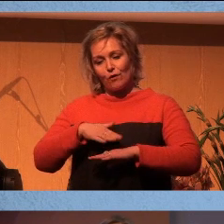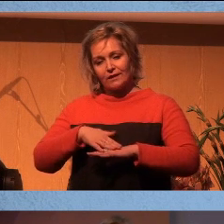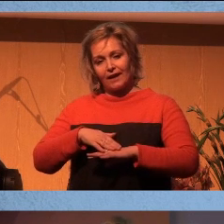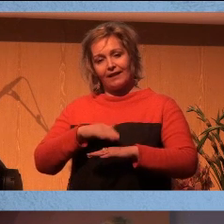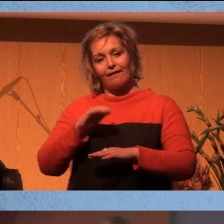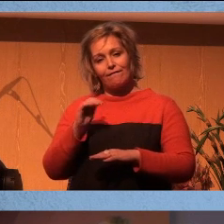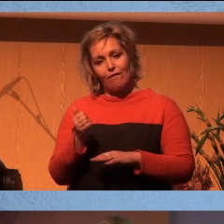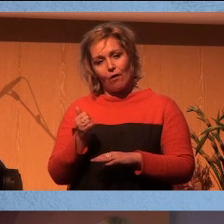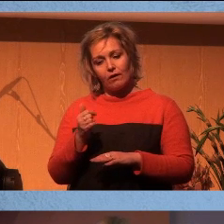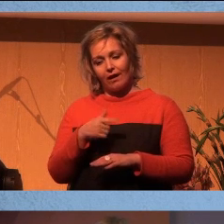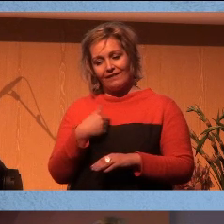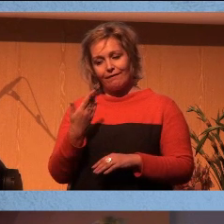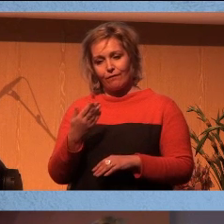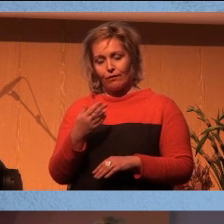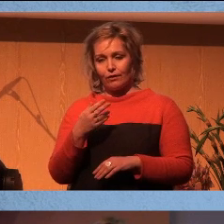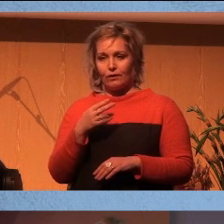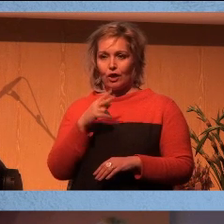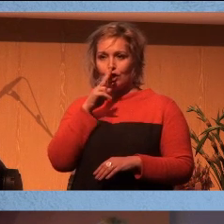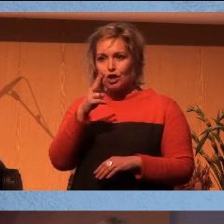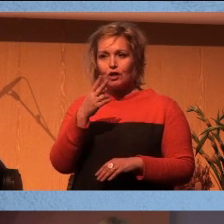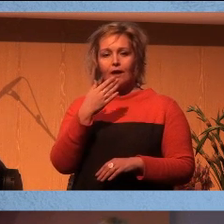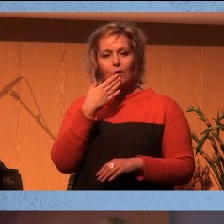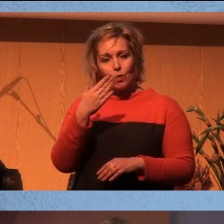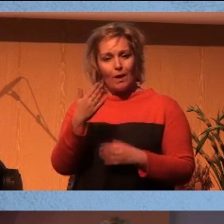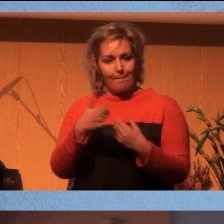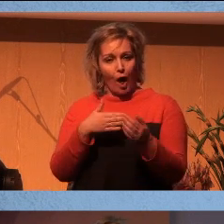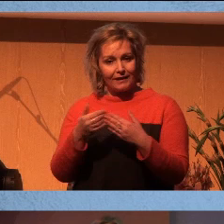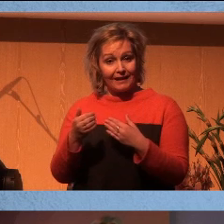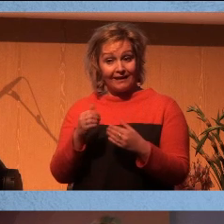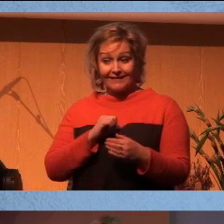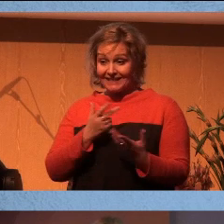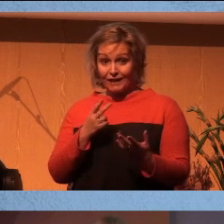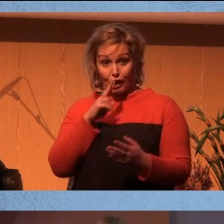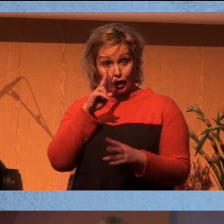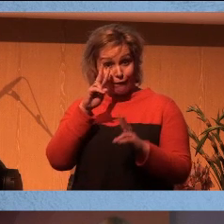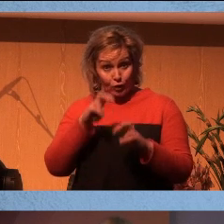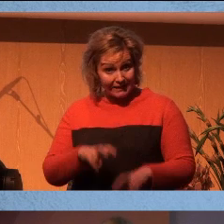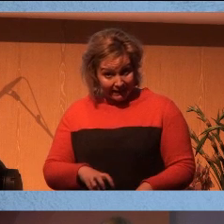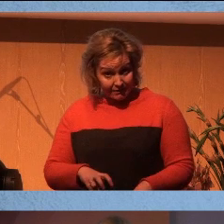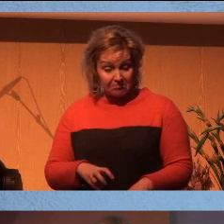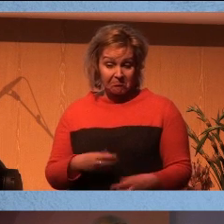for at vi får nye gode behandlinger. Uten ny forskning så